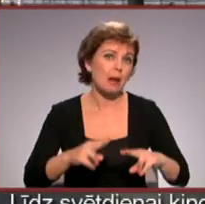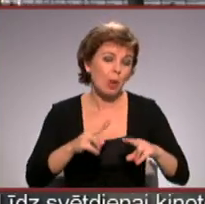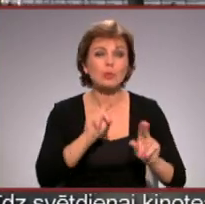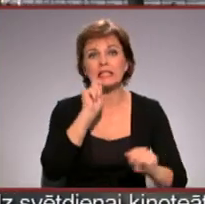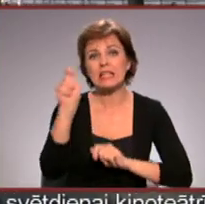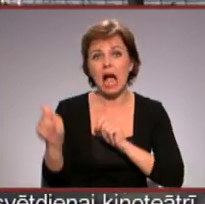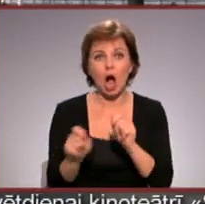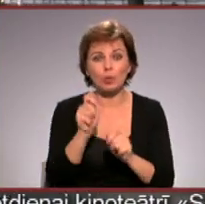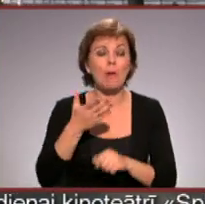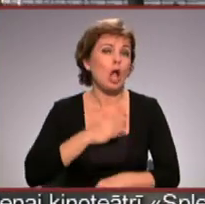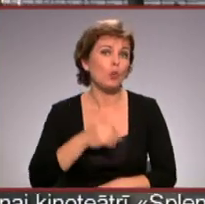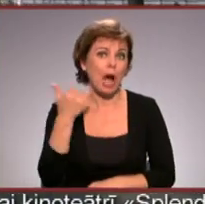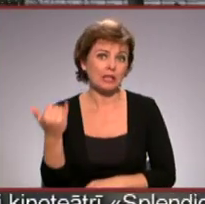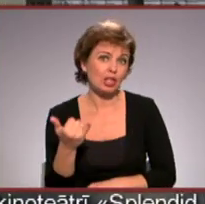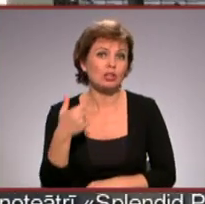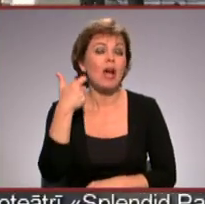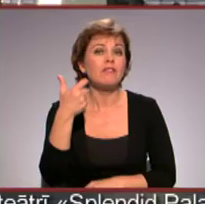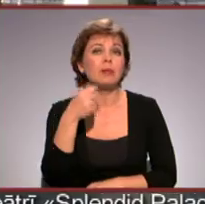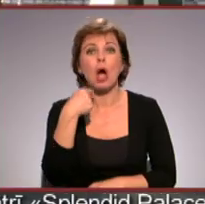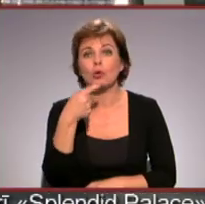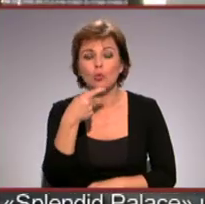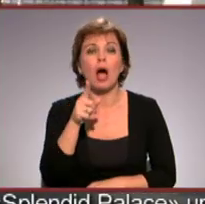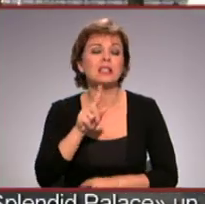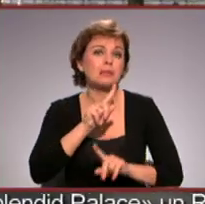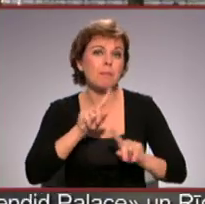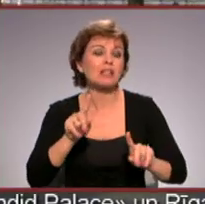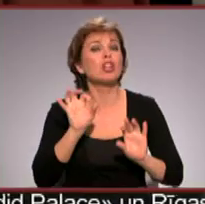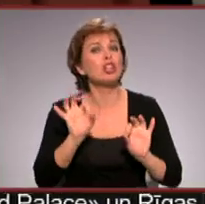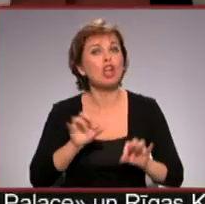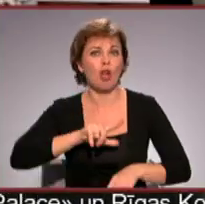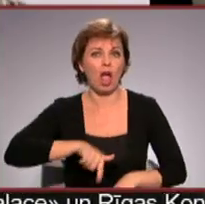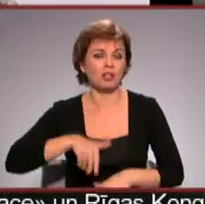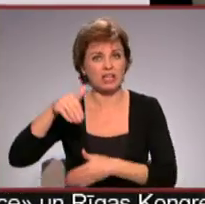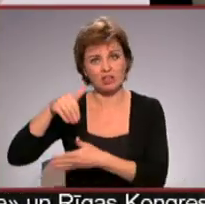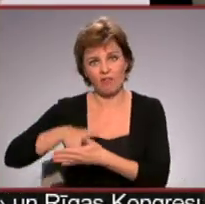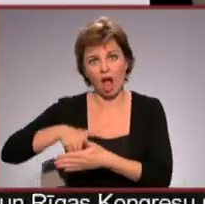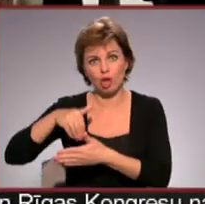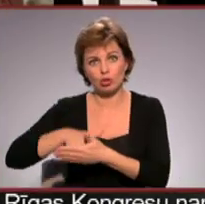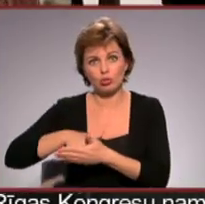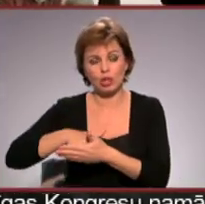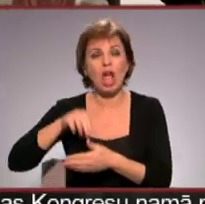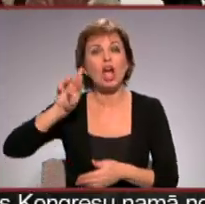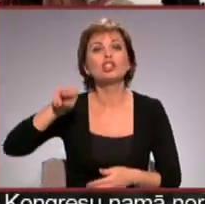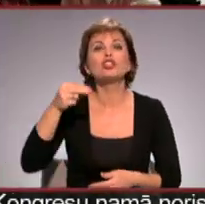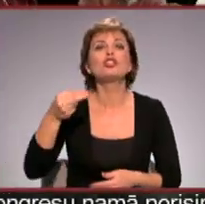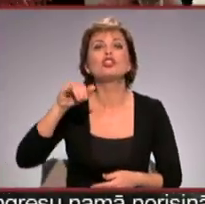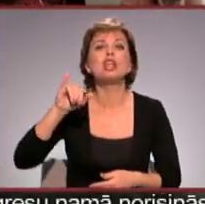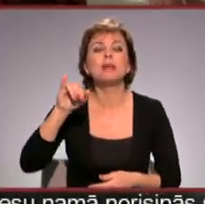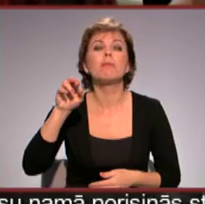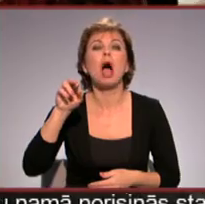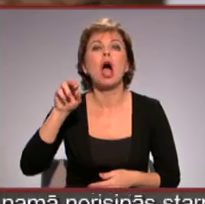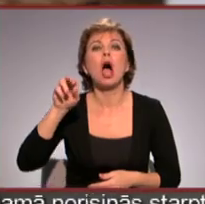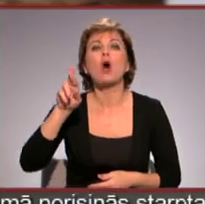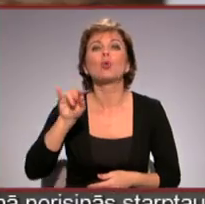ziedojumiem. Tas ir ļoti interesanti, bet filma jau runā tiešām ļoti specifiski par Latvijas vēsturi. Savukārt Džimai Rūdralalā, kas ir veidota